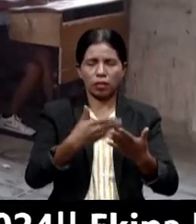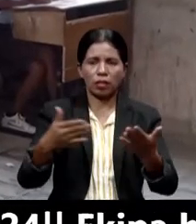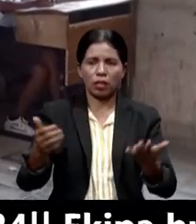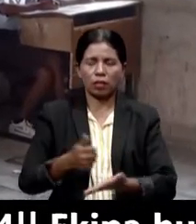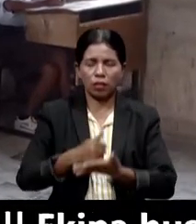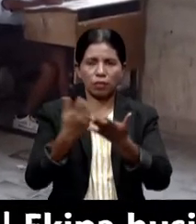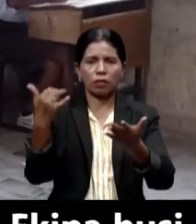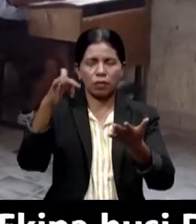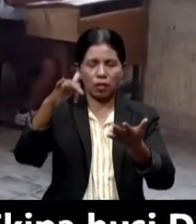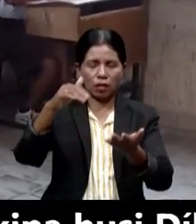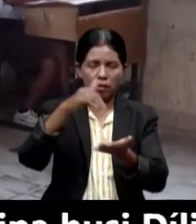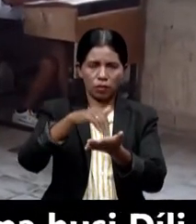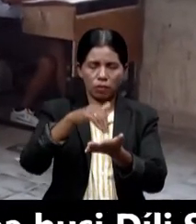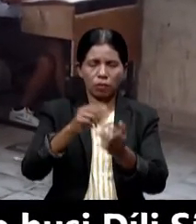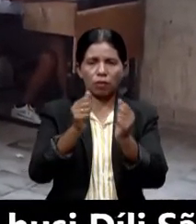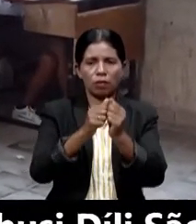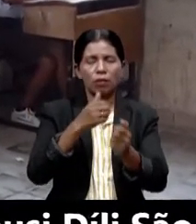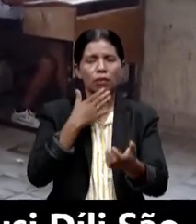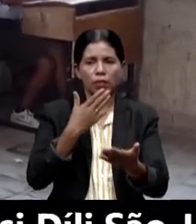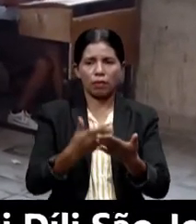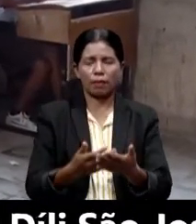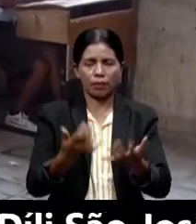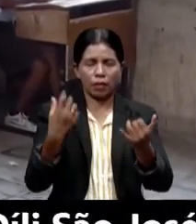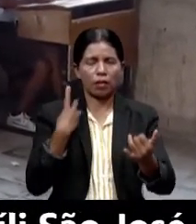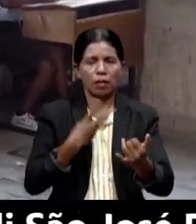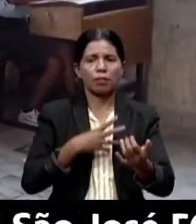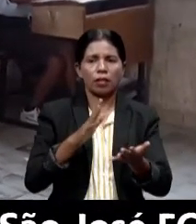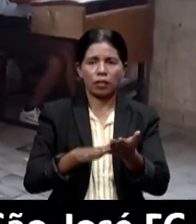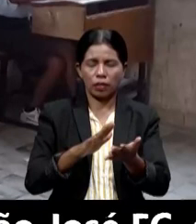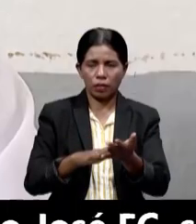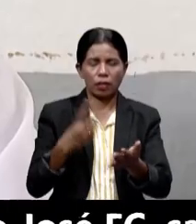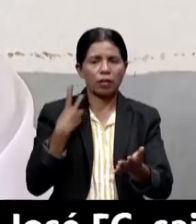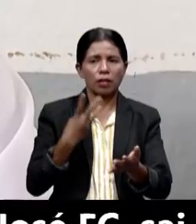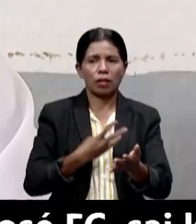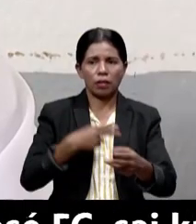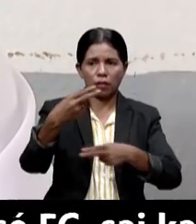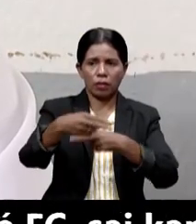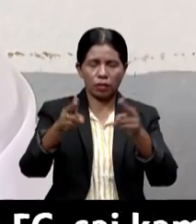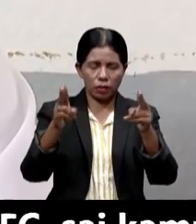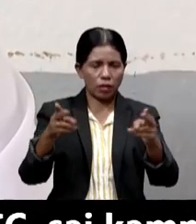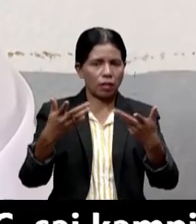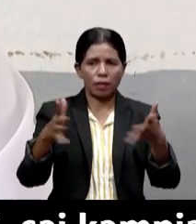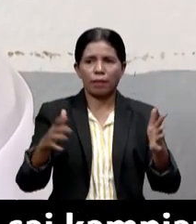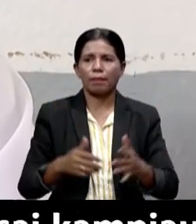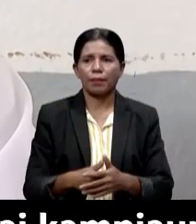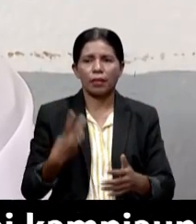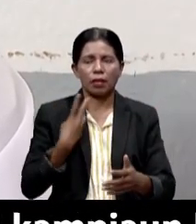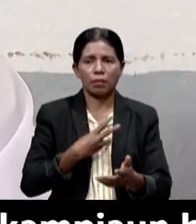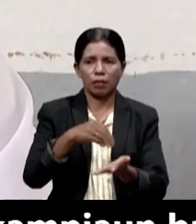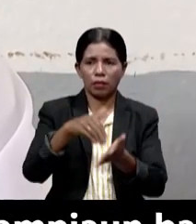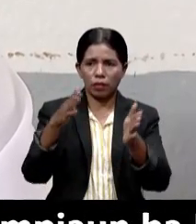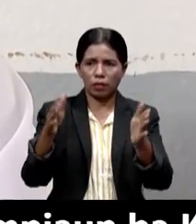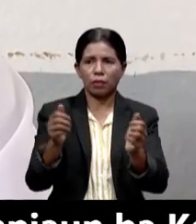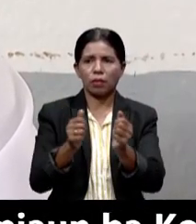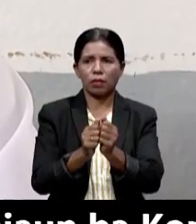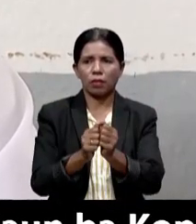tulun sira atu estuda hodiak ya goro dalam yang di sekolah yang fenda hala sala di aula luto ia am estudante